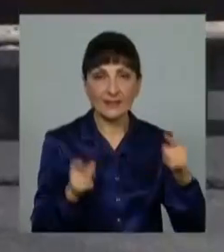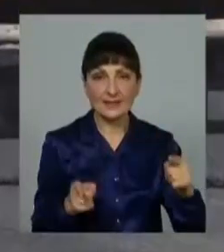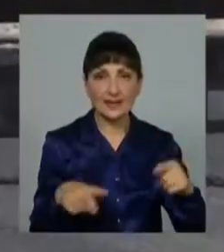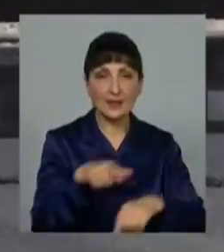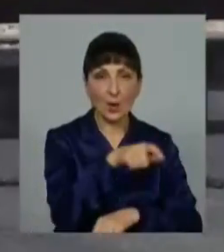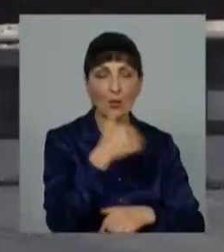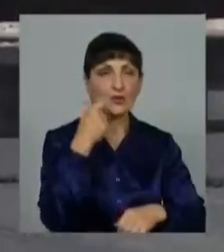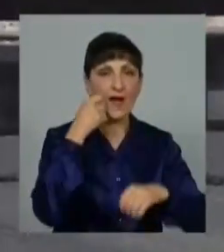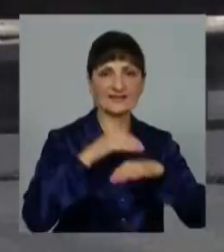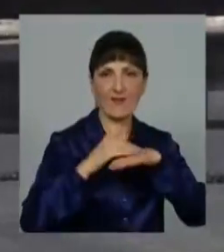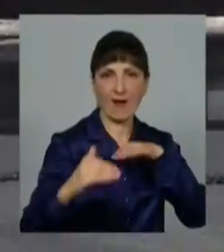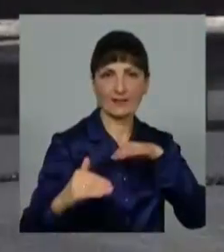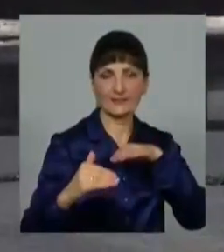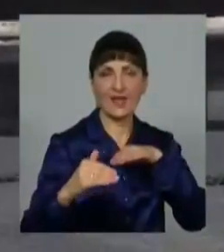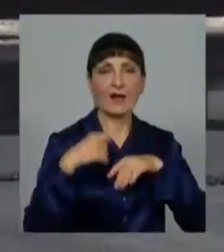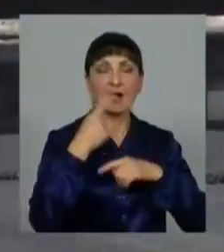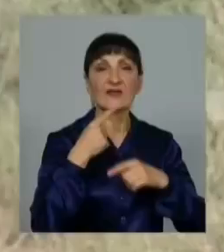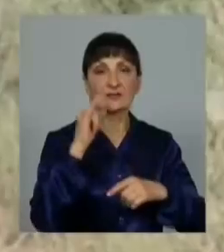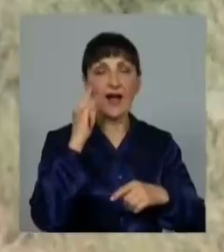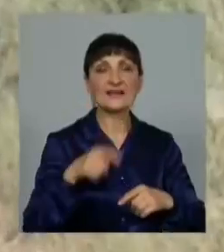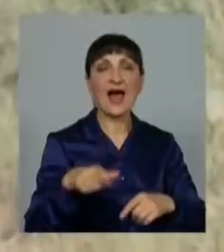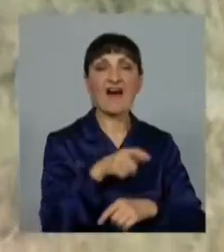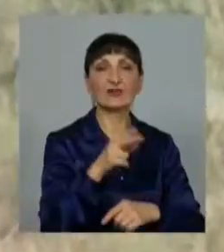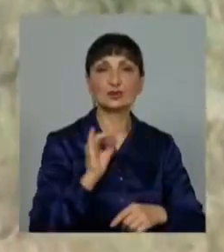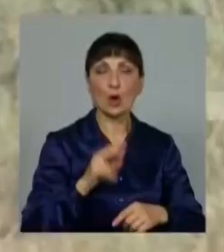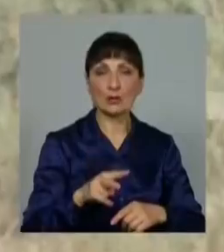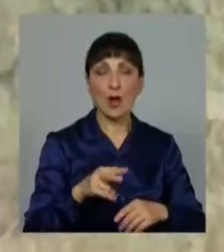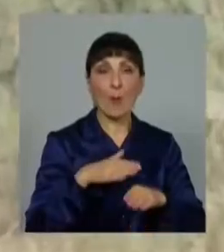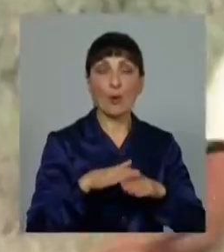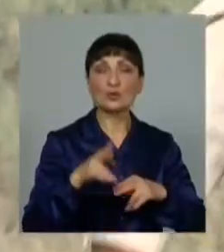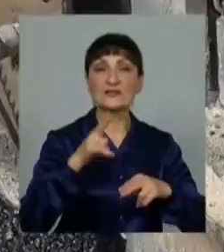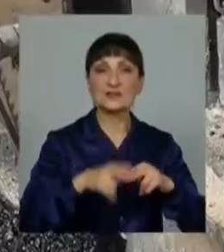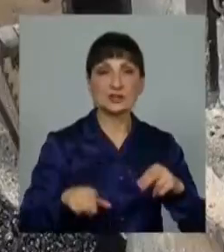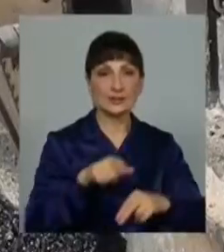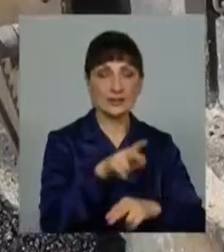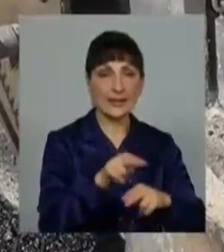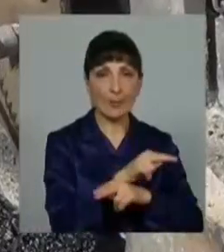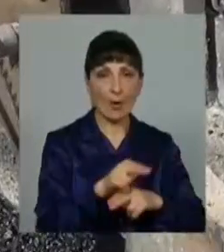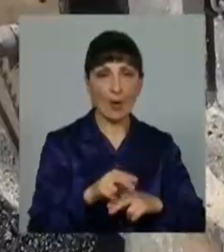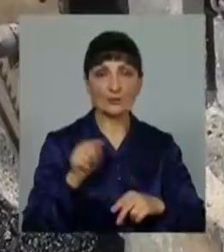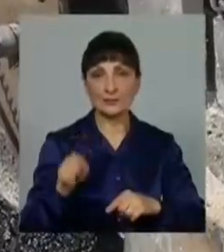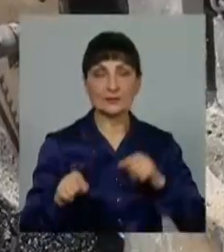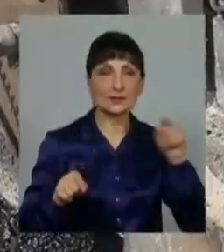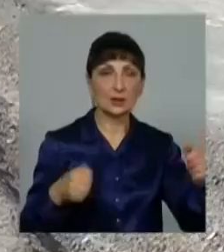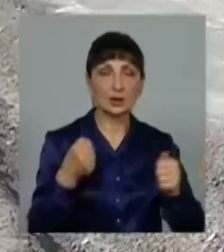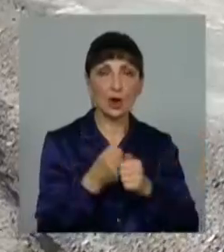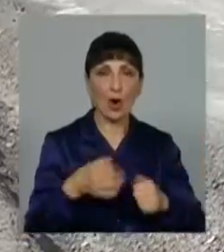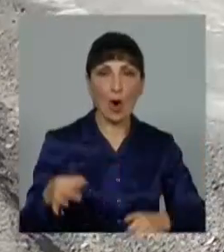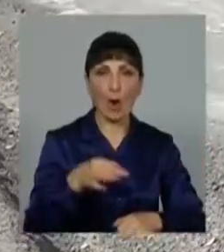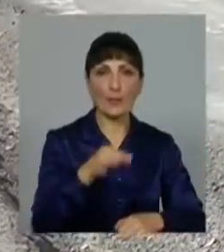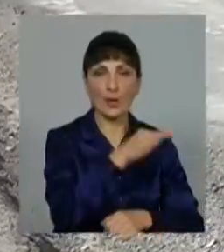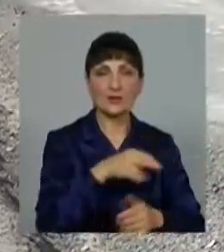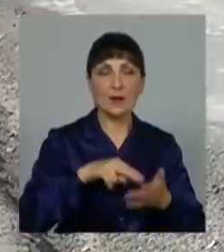дороги заасфальтировано. Как отметили в Казавтожоле, полностью завершить строительство трассы от одного областного центра до другого